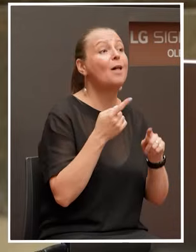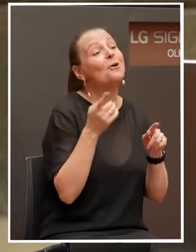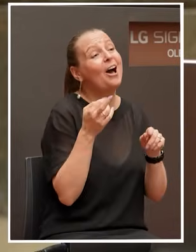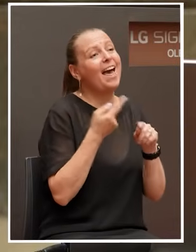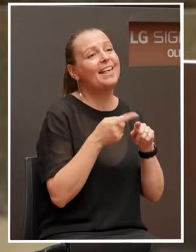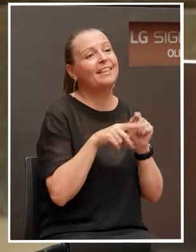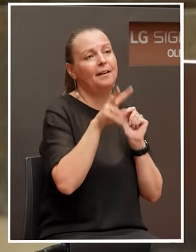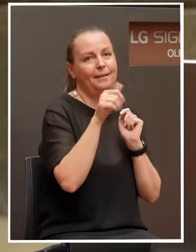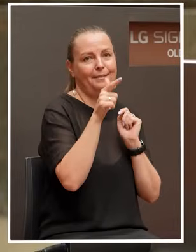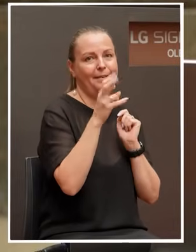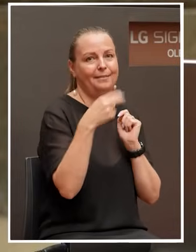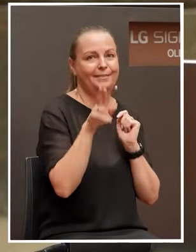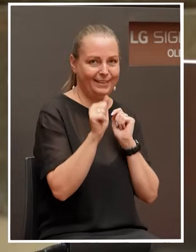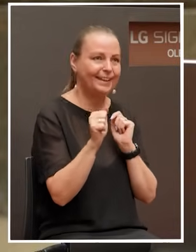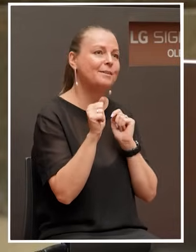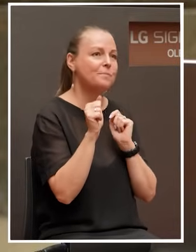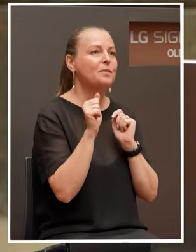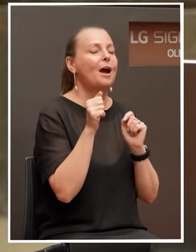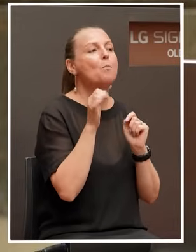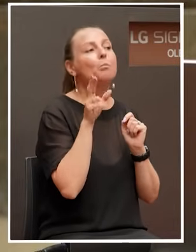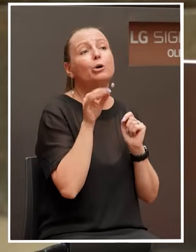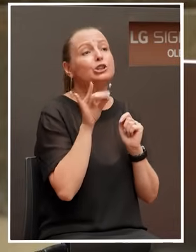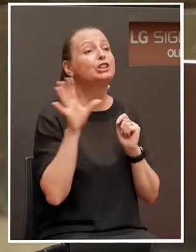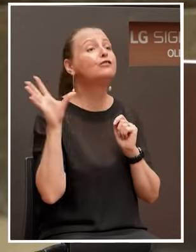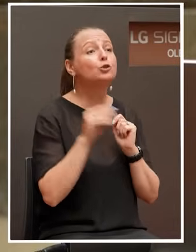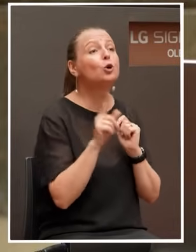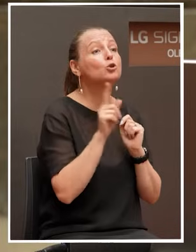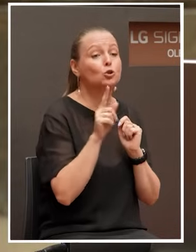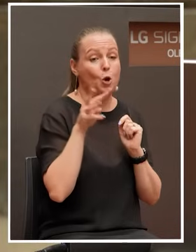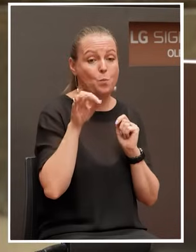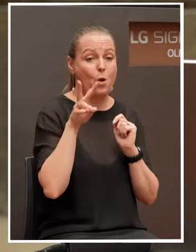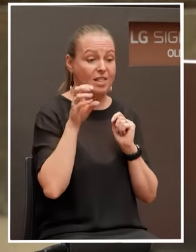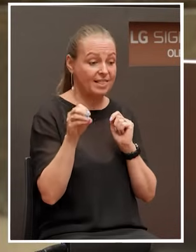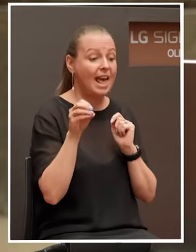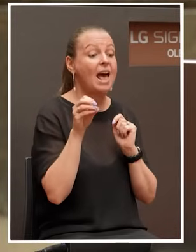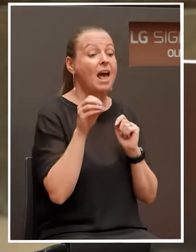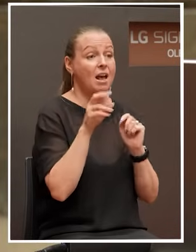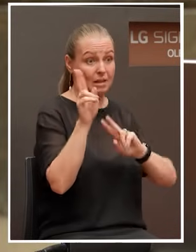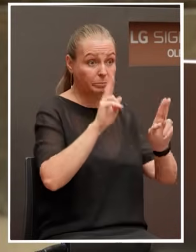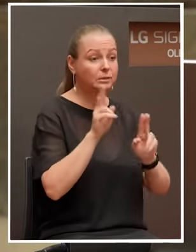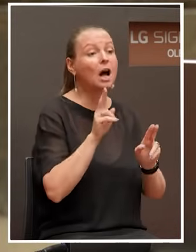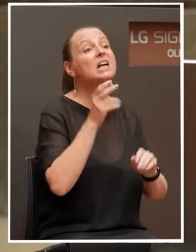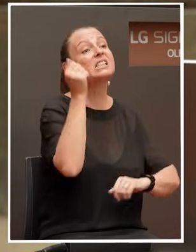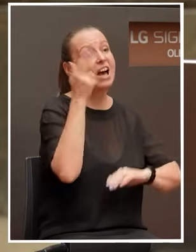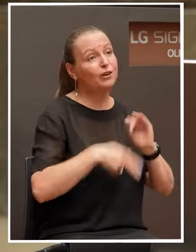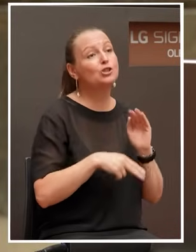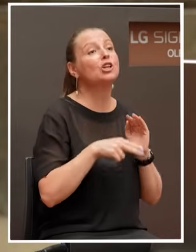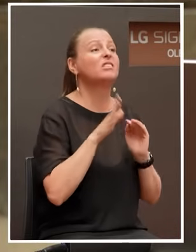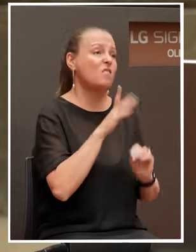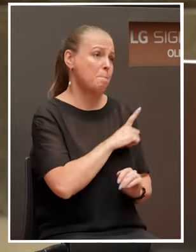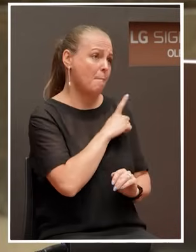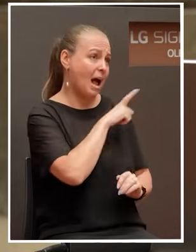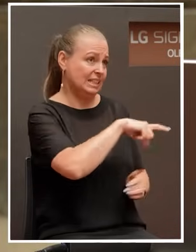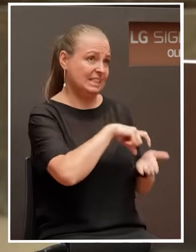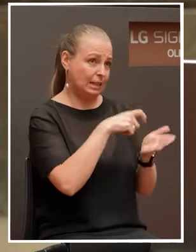легенда. Практически все, что Моне сделал, было завершено, безусловно, в мастерской.